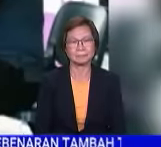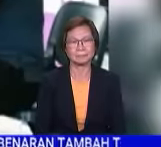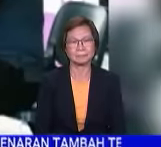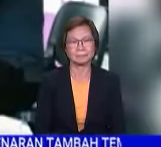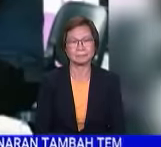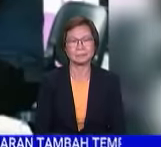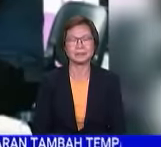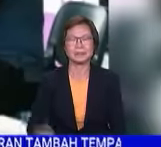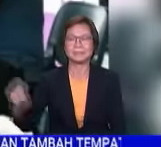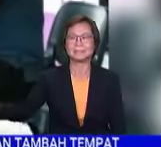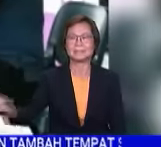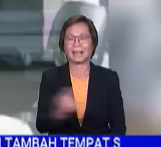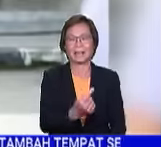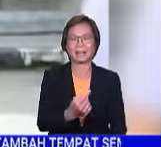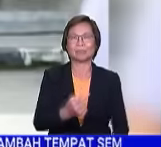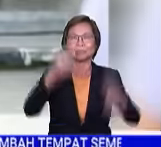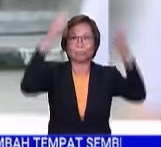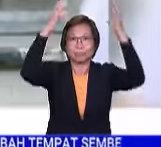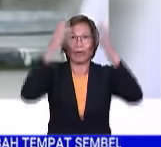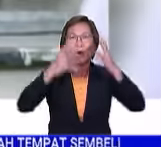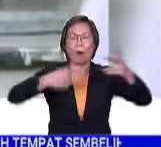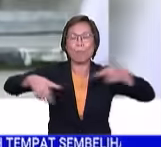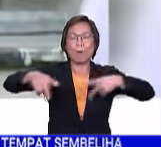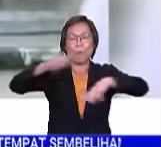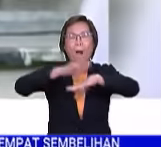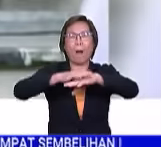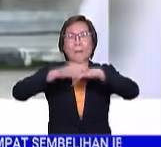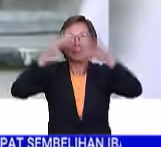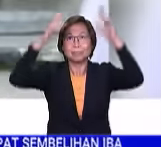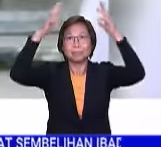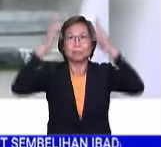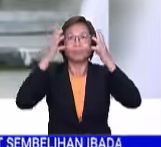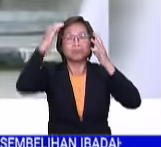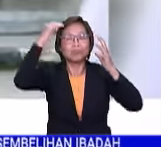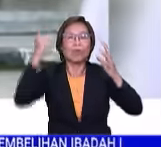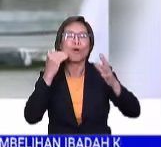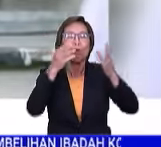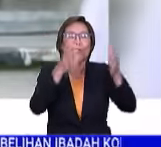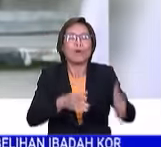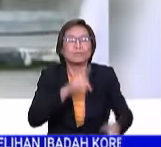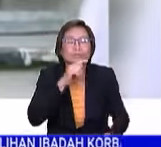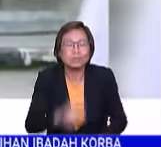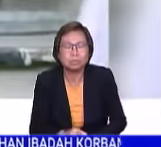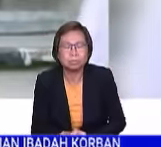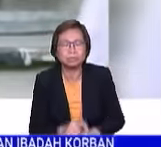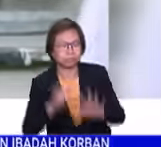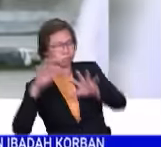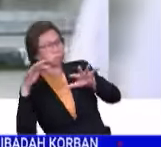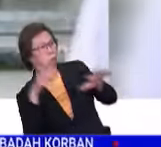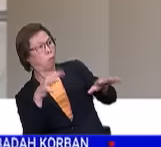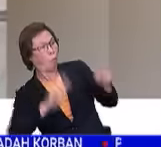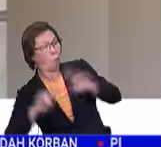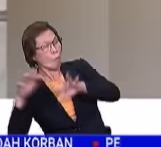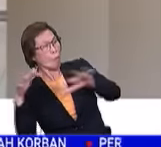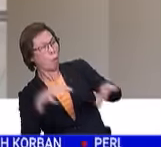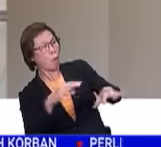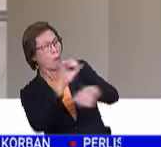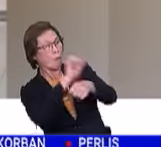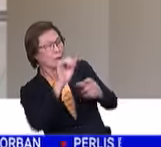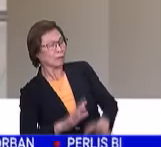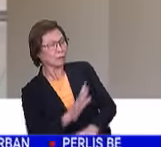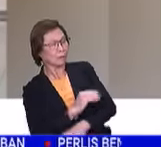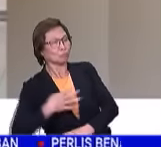Hadir dengan menyarung beg plastik di kepala, seorang penerima vaksin warga emas menarik perhatian bukan sahaja orang ramai, malah petugas